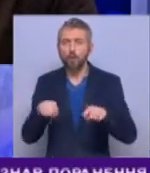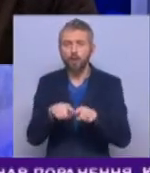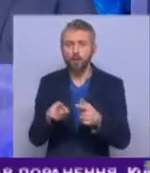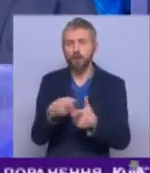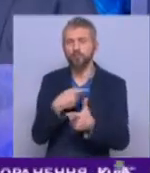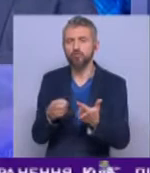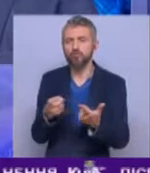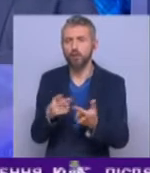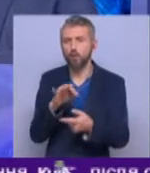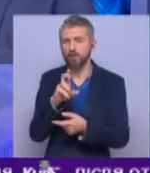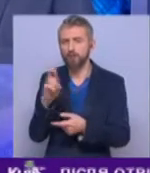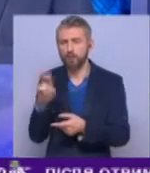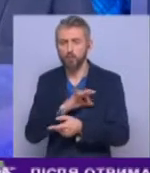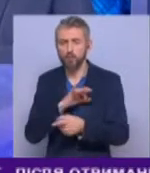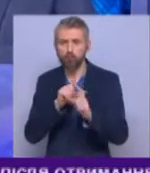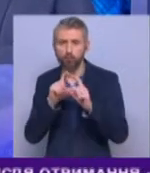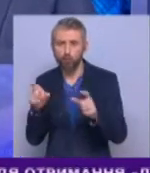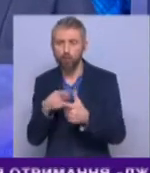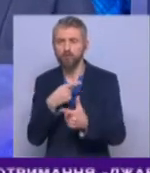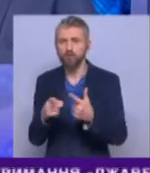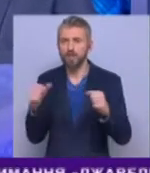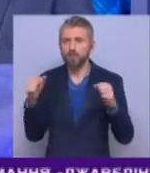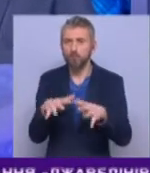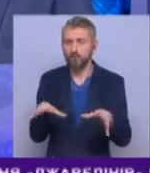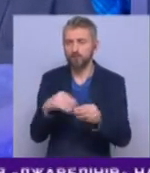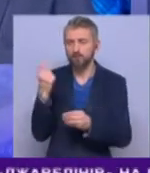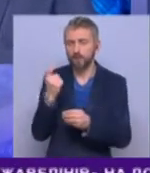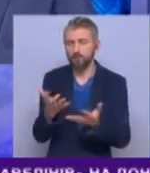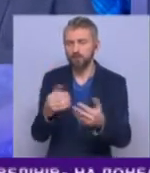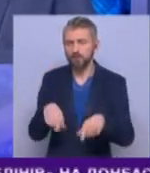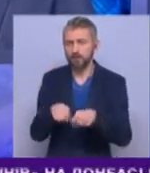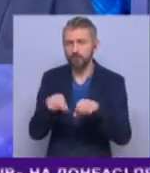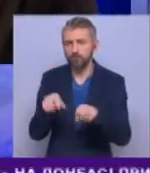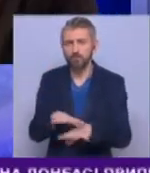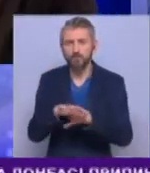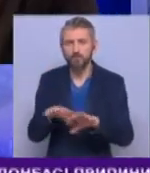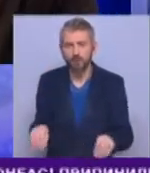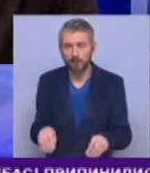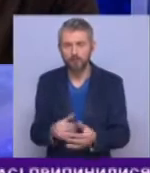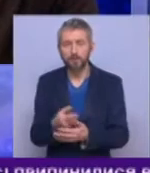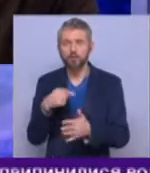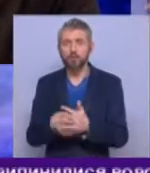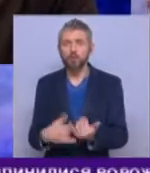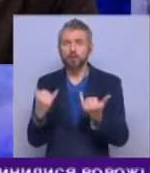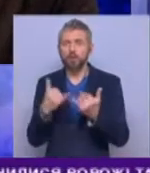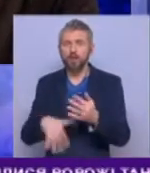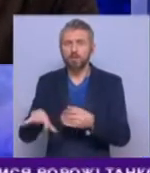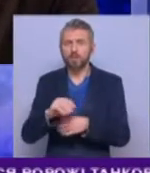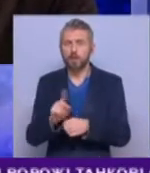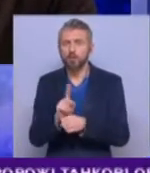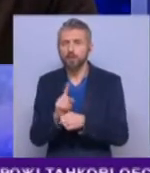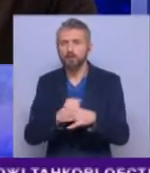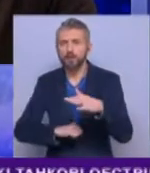то ОСББ юридична особа, чи то збори співвласників прийняли такі-то рішення. Все. Тобто сьогодні вся